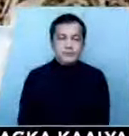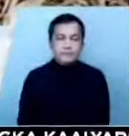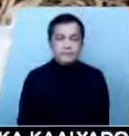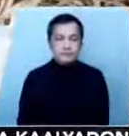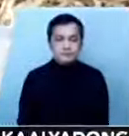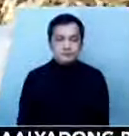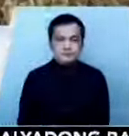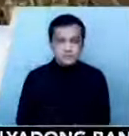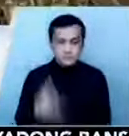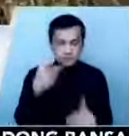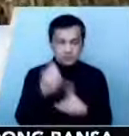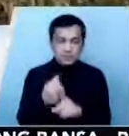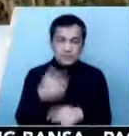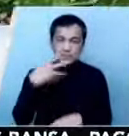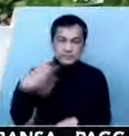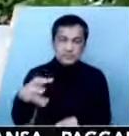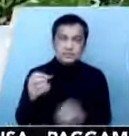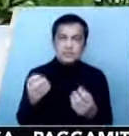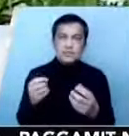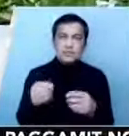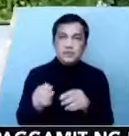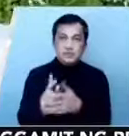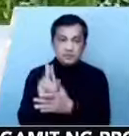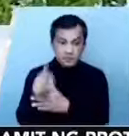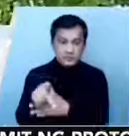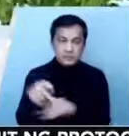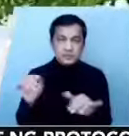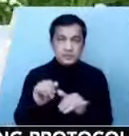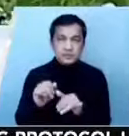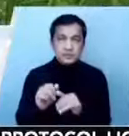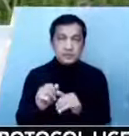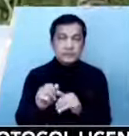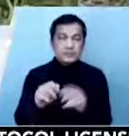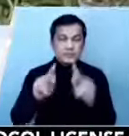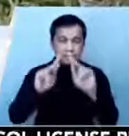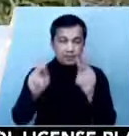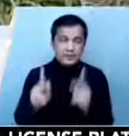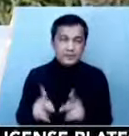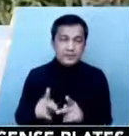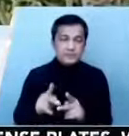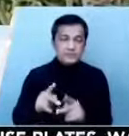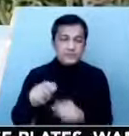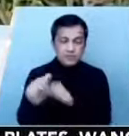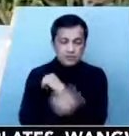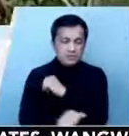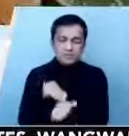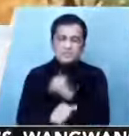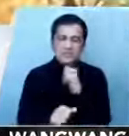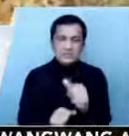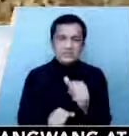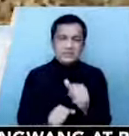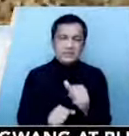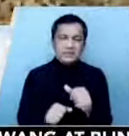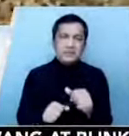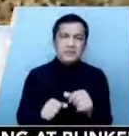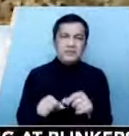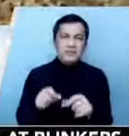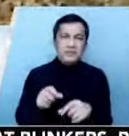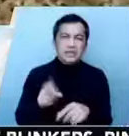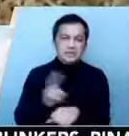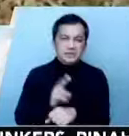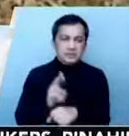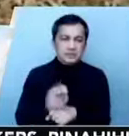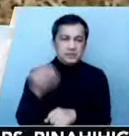Apektado rin ng init ang maraming pananim, tulad ng mga papaya sa Dipakula, Aurora, na hindi na mapapakinabangan. Mula dating 700